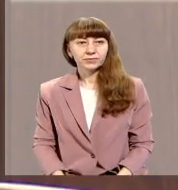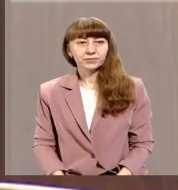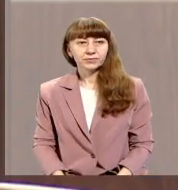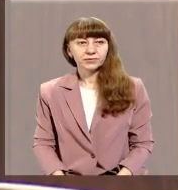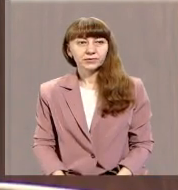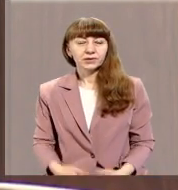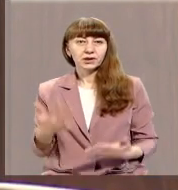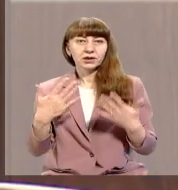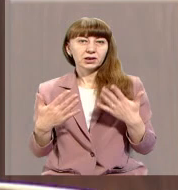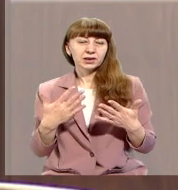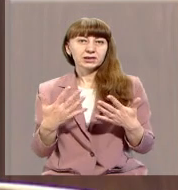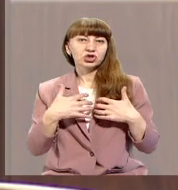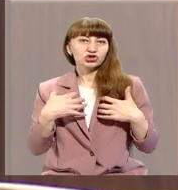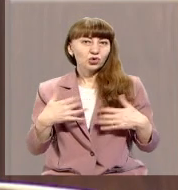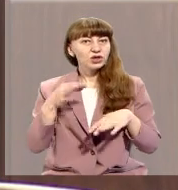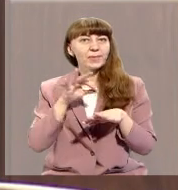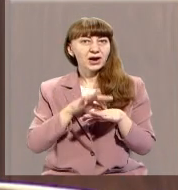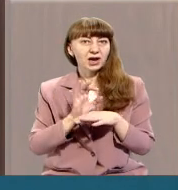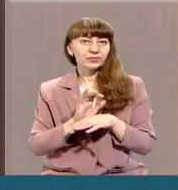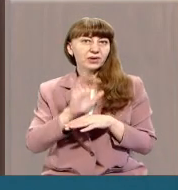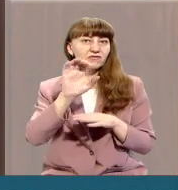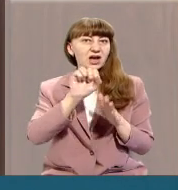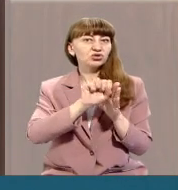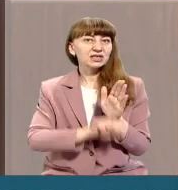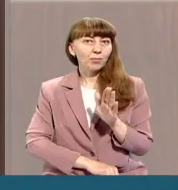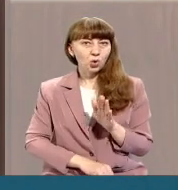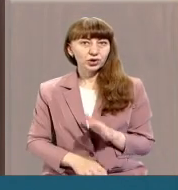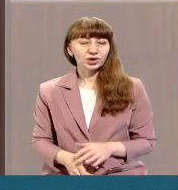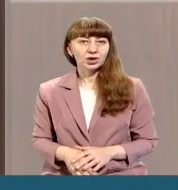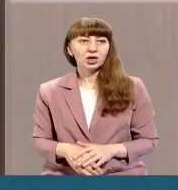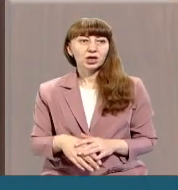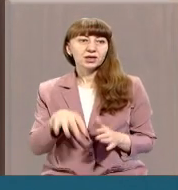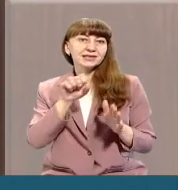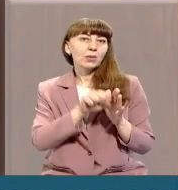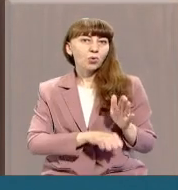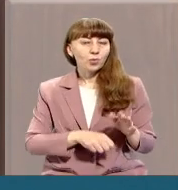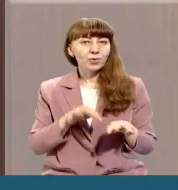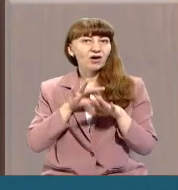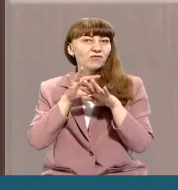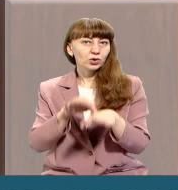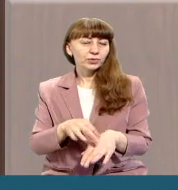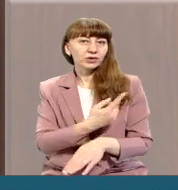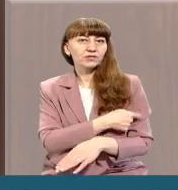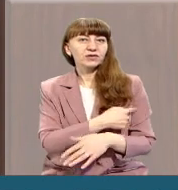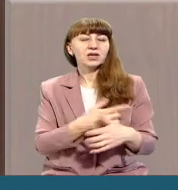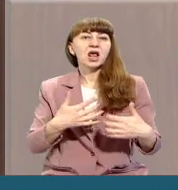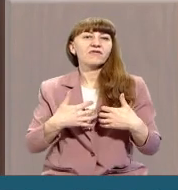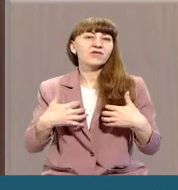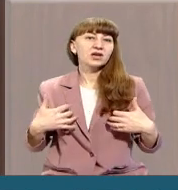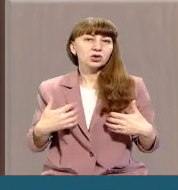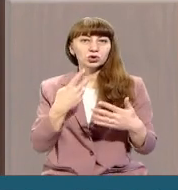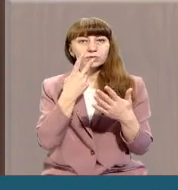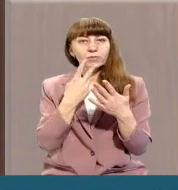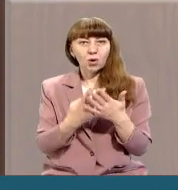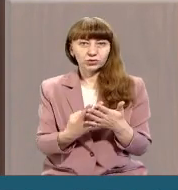он отправляется на забой забой проводится потом ветеринарные врачи